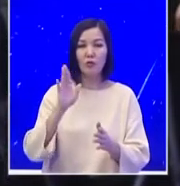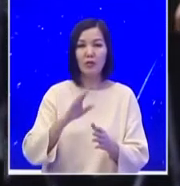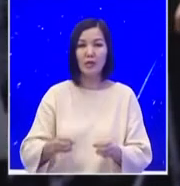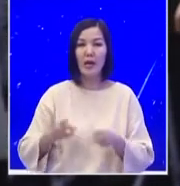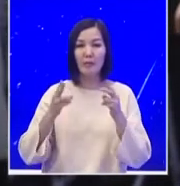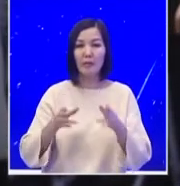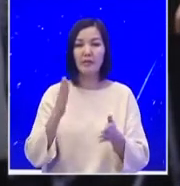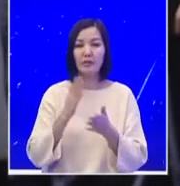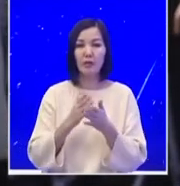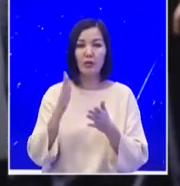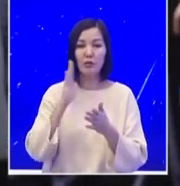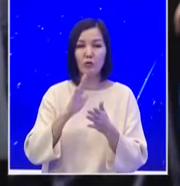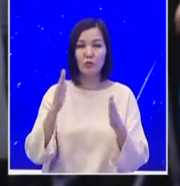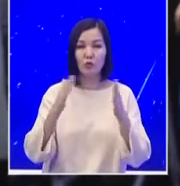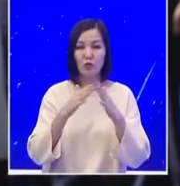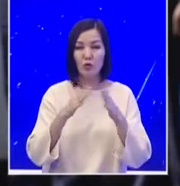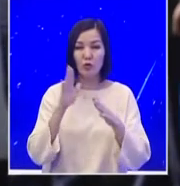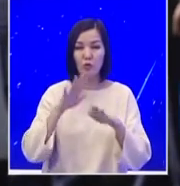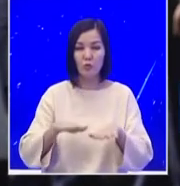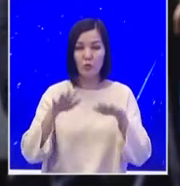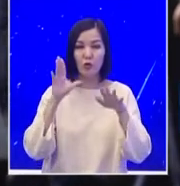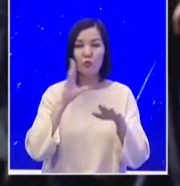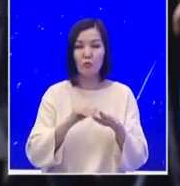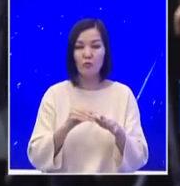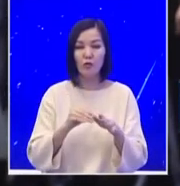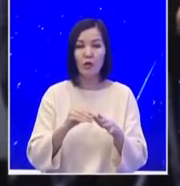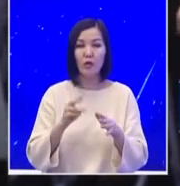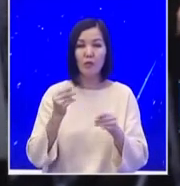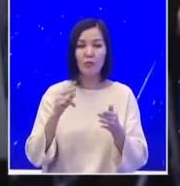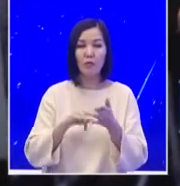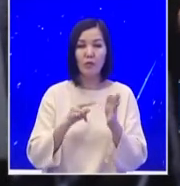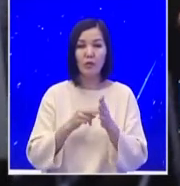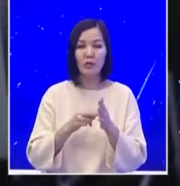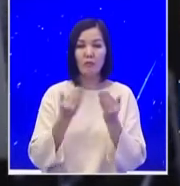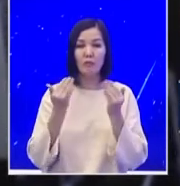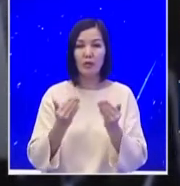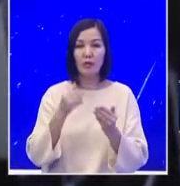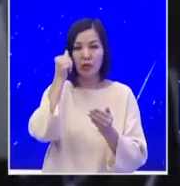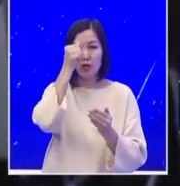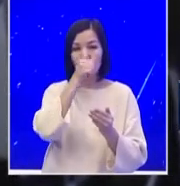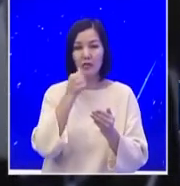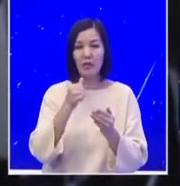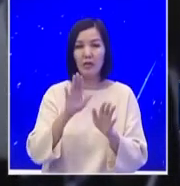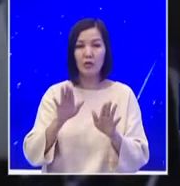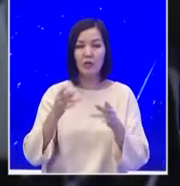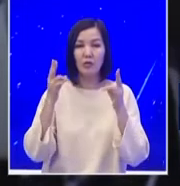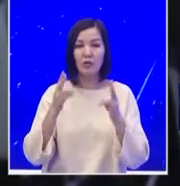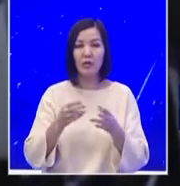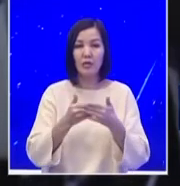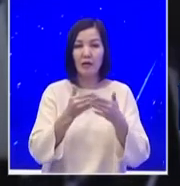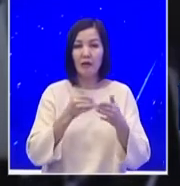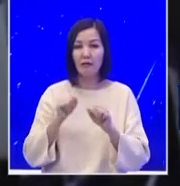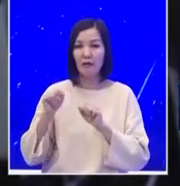сол үйлерді су басу. Соған байланысты біз жергілікті бюджетте биылғы жылы мына осындай жаңа төтенше жағдай